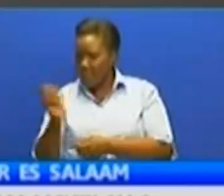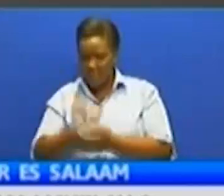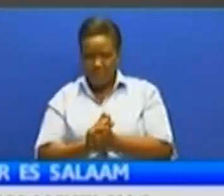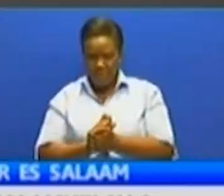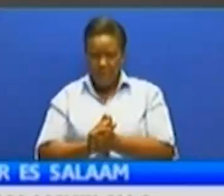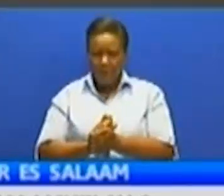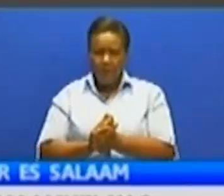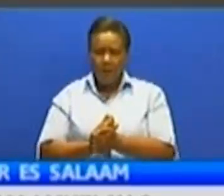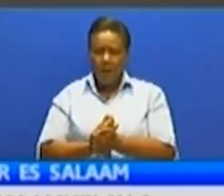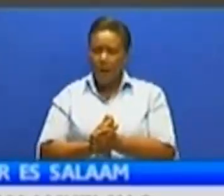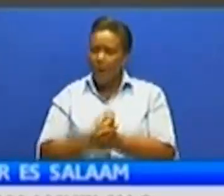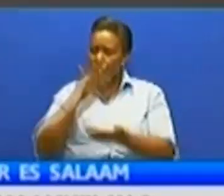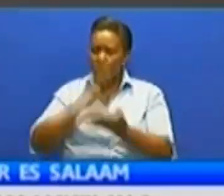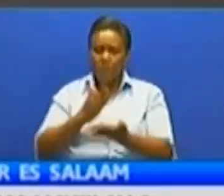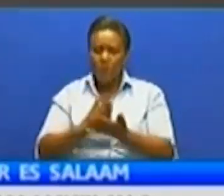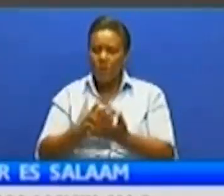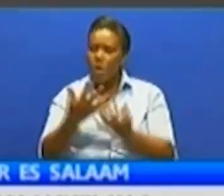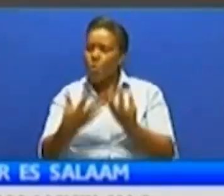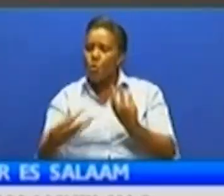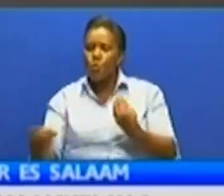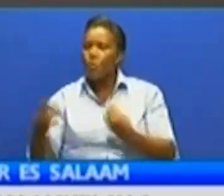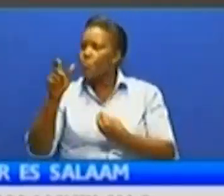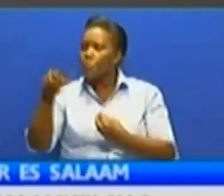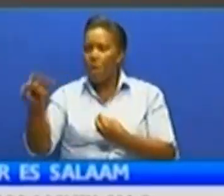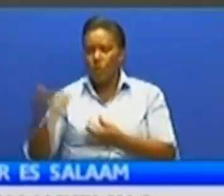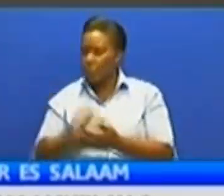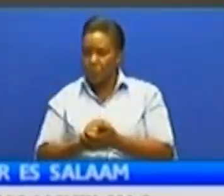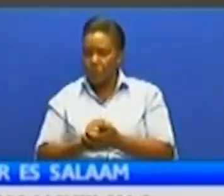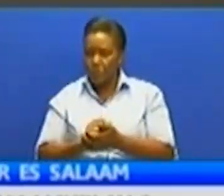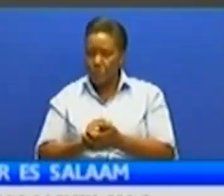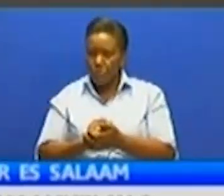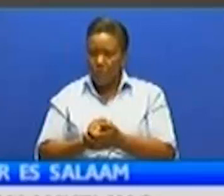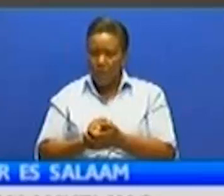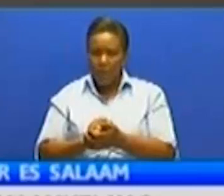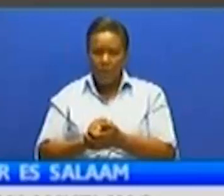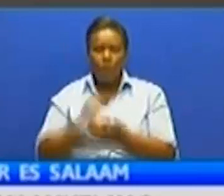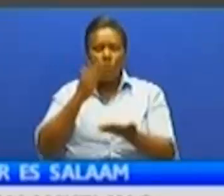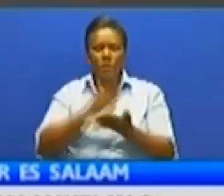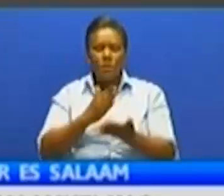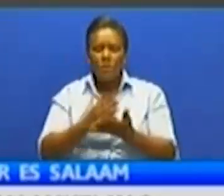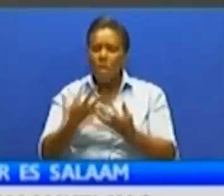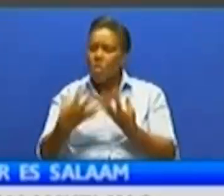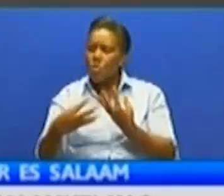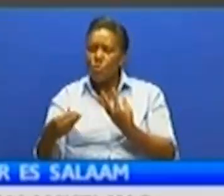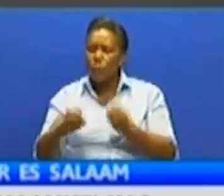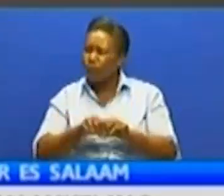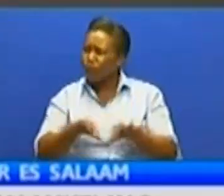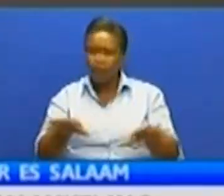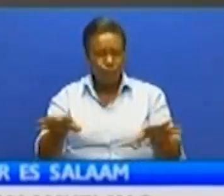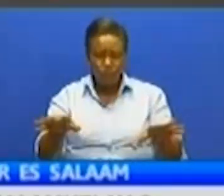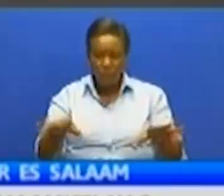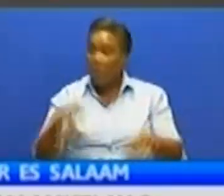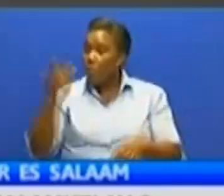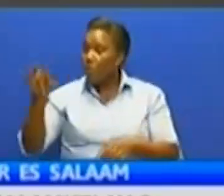wakafanya dhulma, halafu ikawa dini haiendi mbele, bali dhulma ndio inatanda. Watu wenye ndoa zao